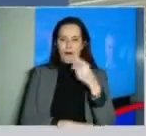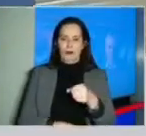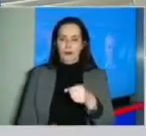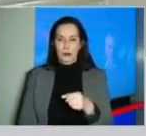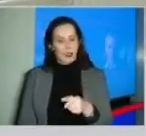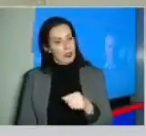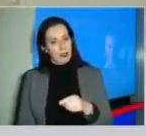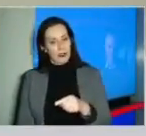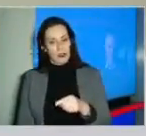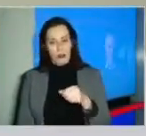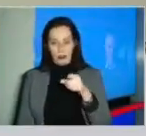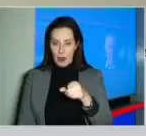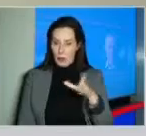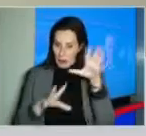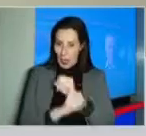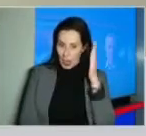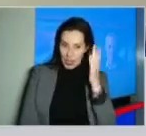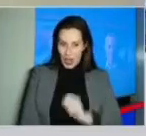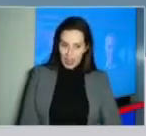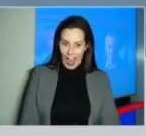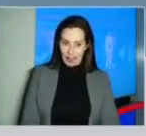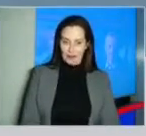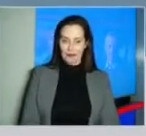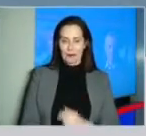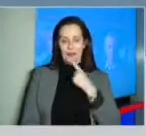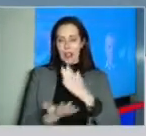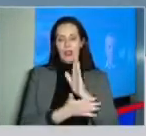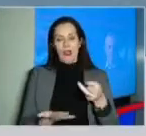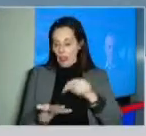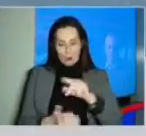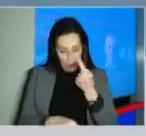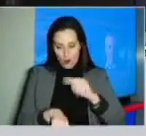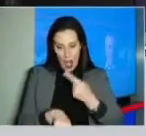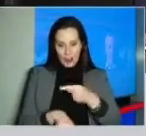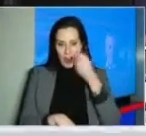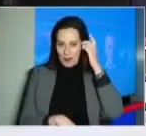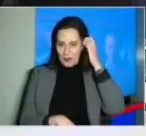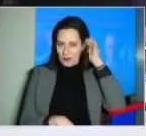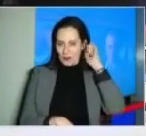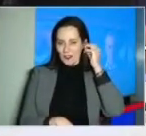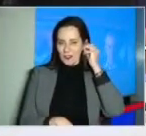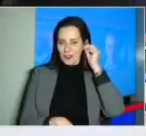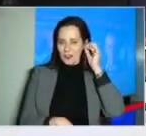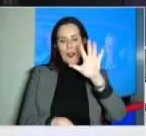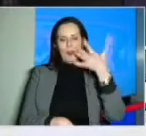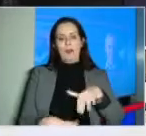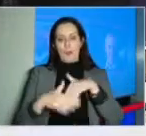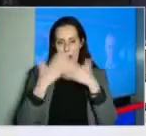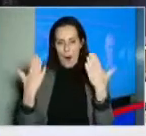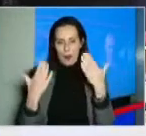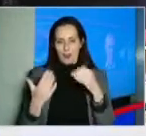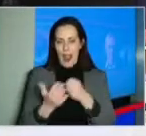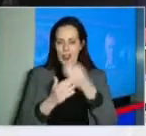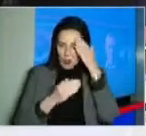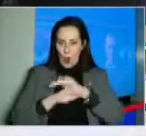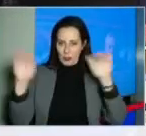יניר קוזין, כן. האם ישנת בלילה האחרון? אני חייב להגיד את האמת שקמתי כל שעה ועשו לנו את התרגיל הנורא של 5:30 בבוקר, אז יצאה